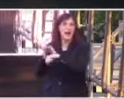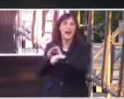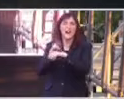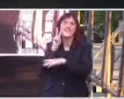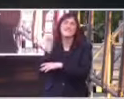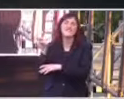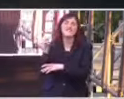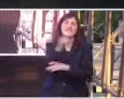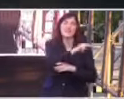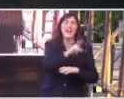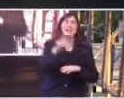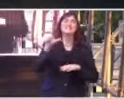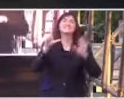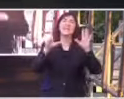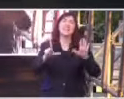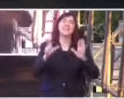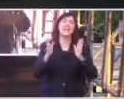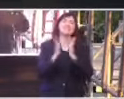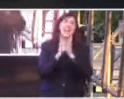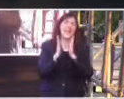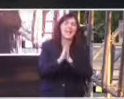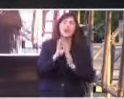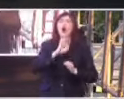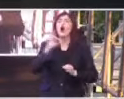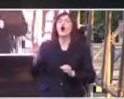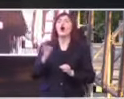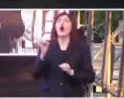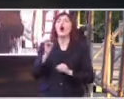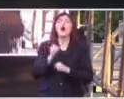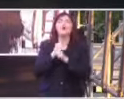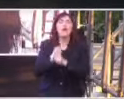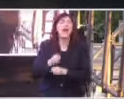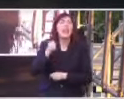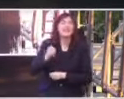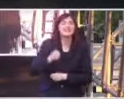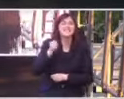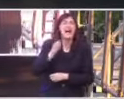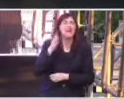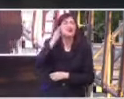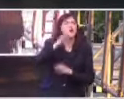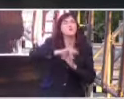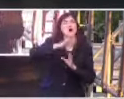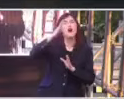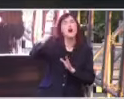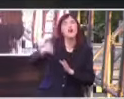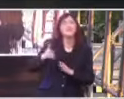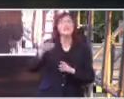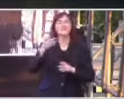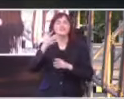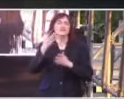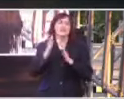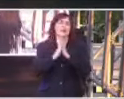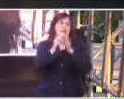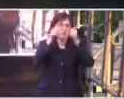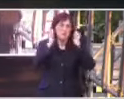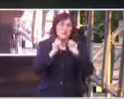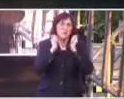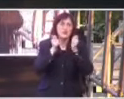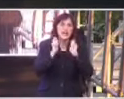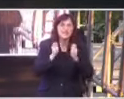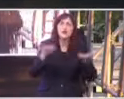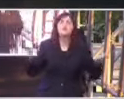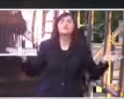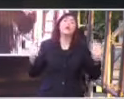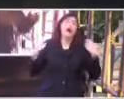a piedi al Monte senario o qualcosa che potremmo valutare tutti insieme L'importante è che cari amici che scommettevarle contro di noi